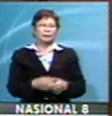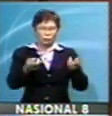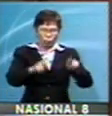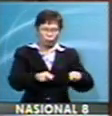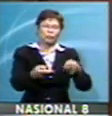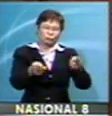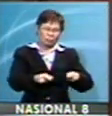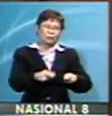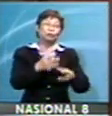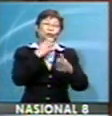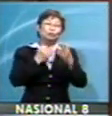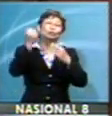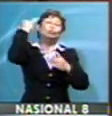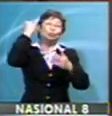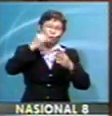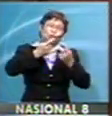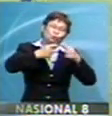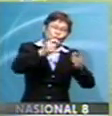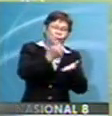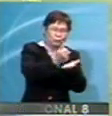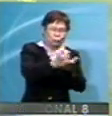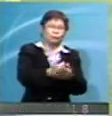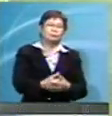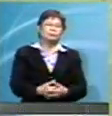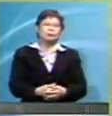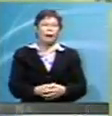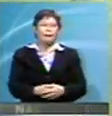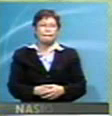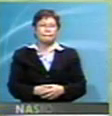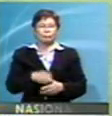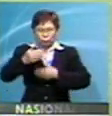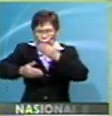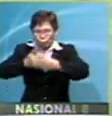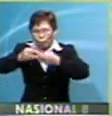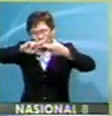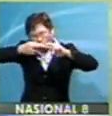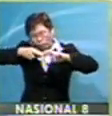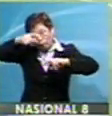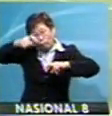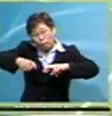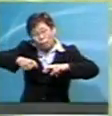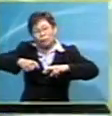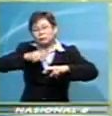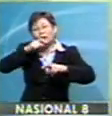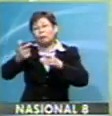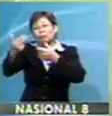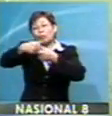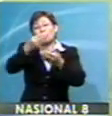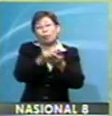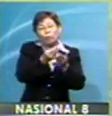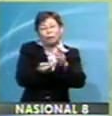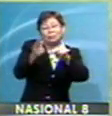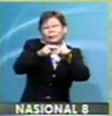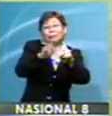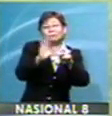asal sedang Cuba untuk memperbaiki keadaan proses pemulihan itu menurutnya tidak membabitkan peruntukan